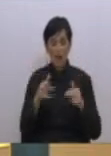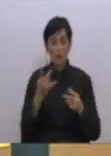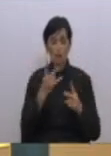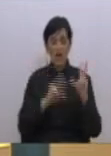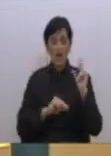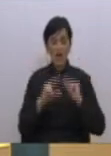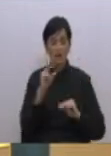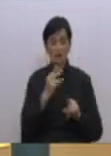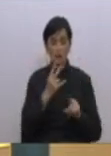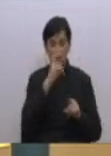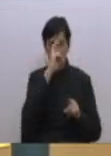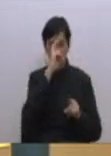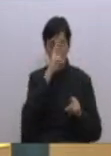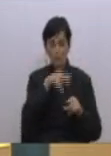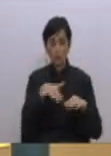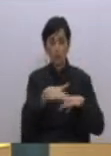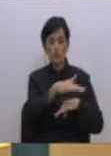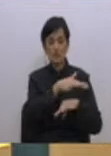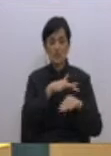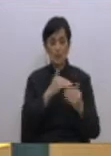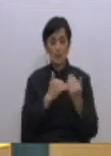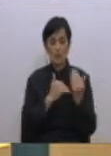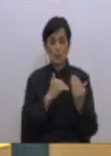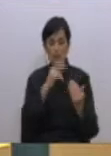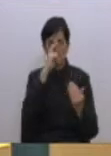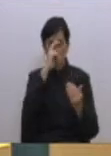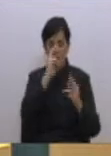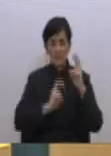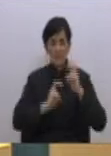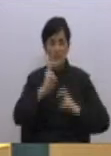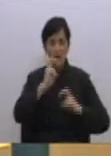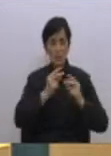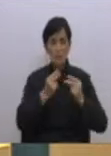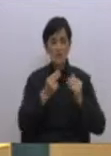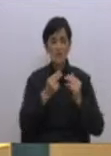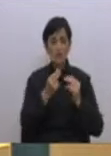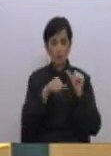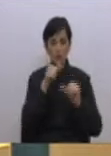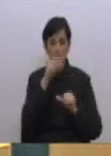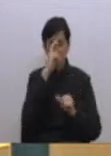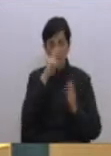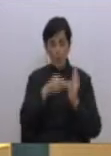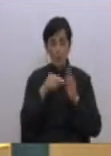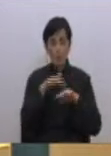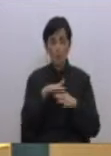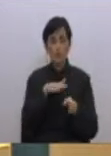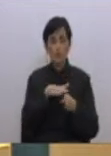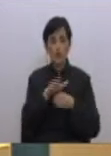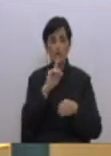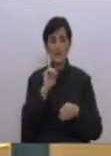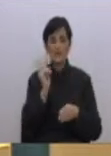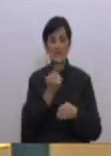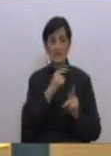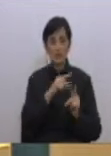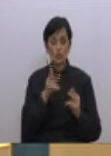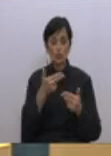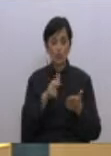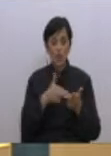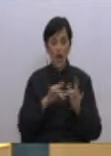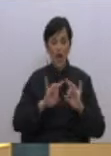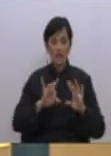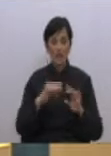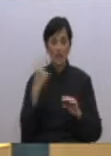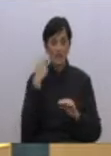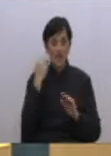იქნეს სათავრობო სექტორისთვის მიკუთვნებული სახელმწიფო საწარმოების ფინანსური მაჩვენებლები. შესრულების წლიური ანგარიში წარმოდგენილი